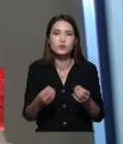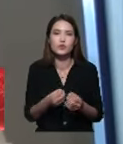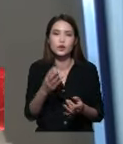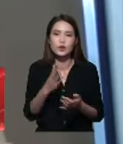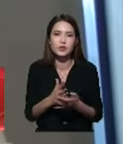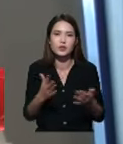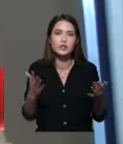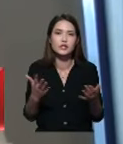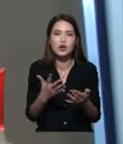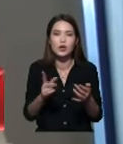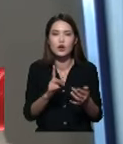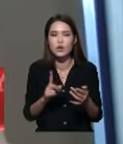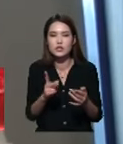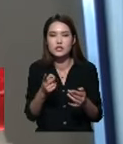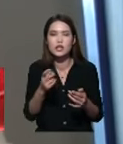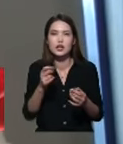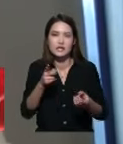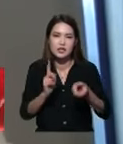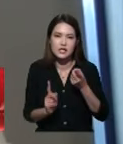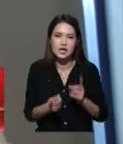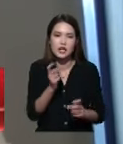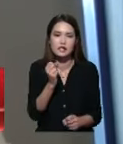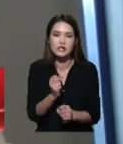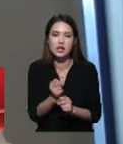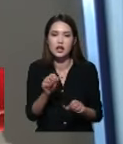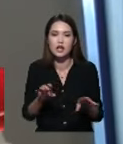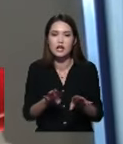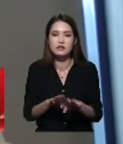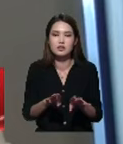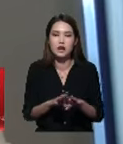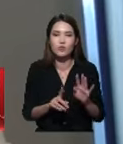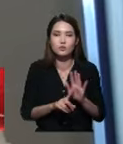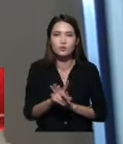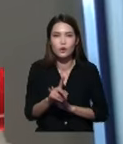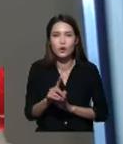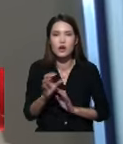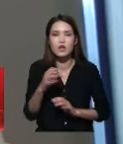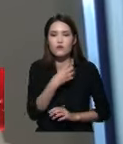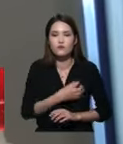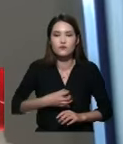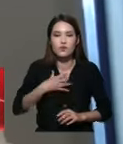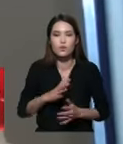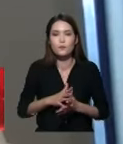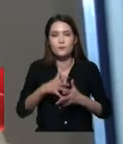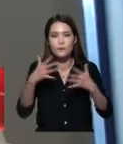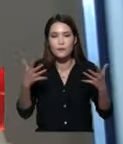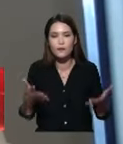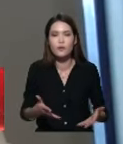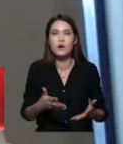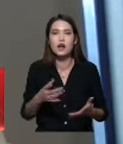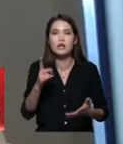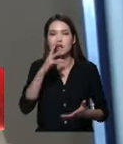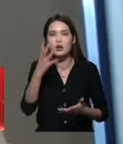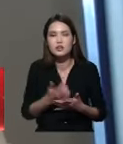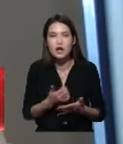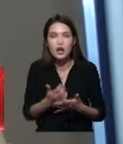ручной труд. И исходя из этого, это тоже непосредственно влияет. Чем больше уровень зарплаты в